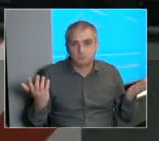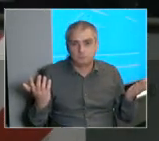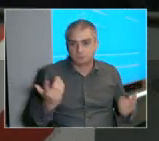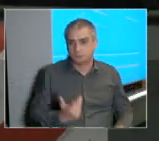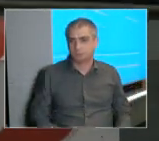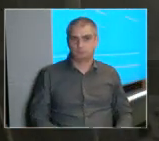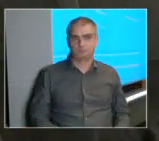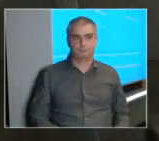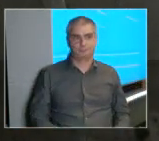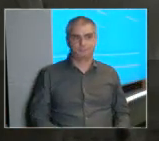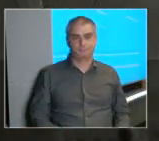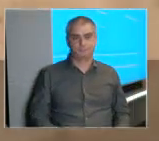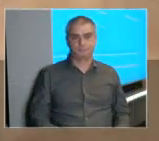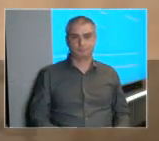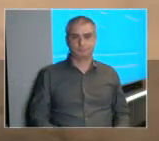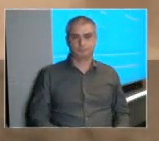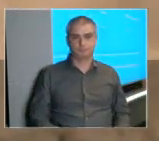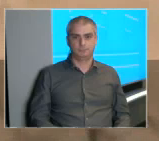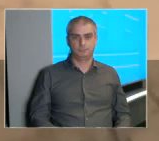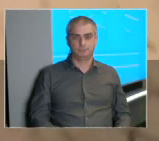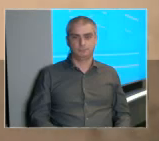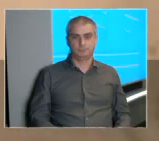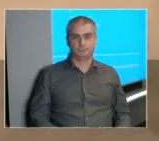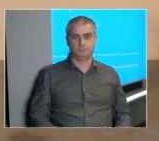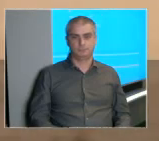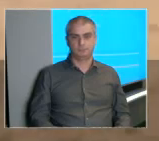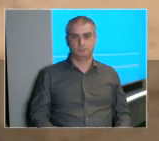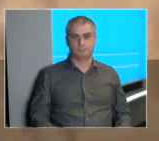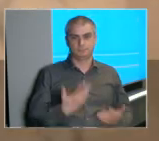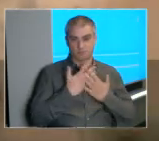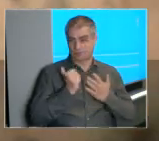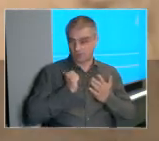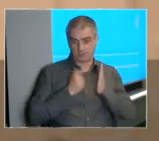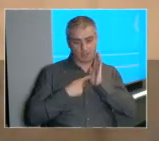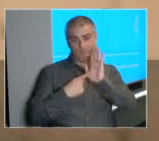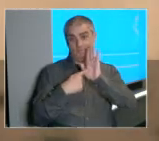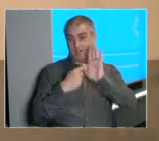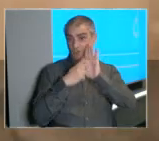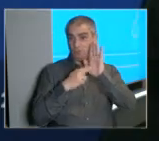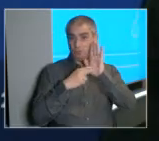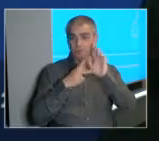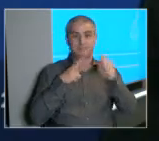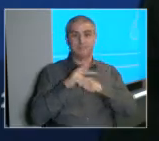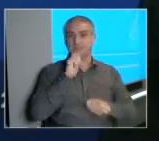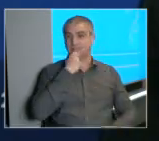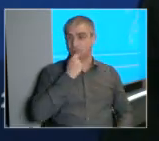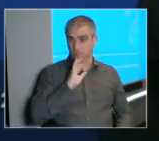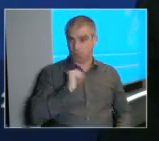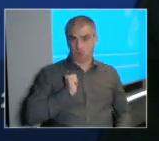כן. העובדה גם שצהל מפרסם את הצילומים הללו, זאת אומרת, הצנזורה